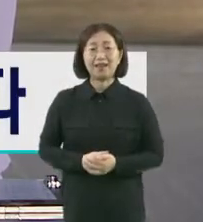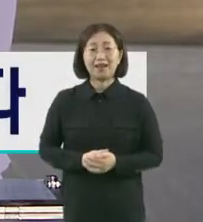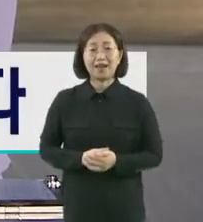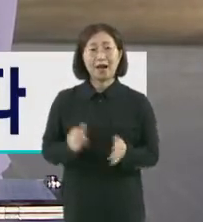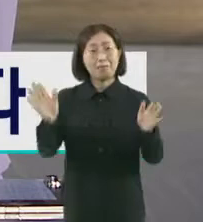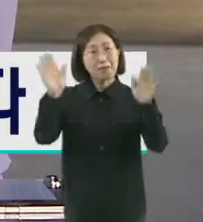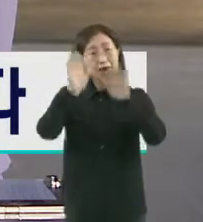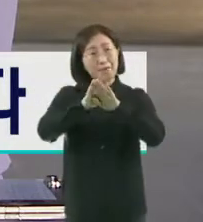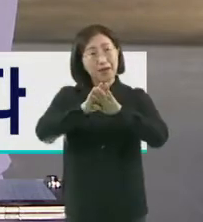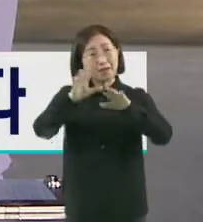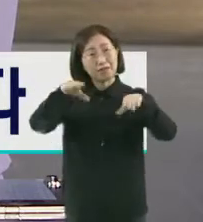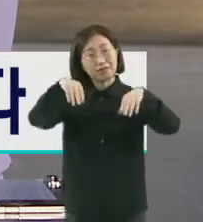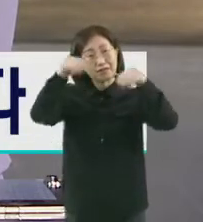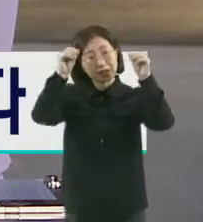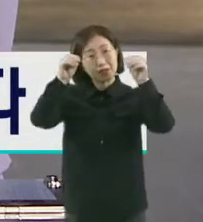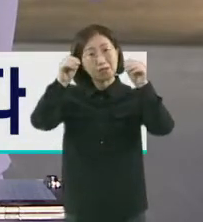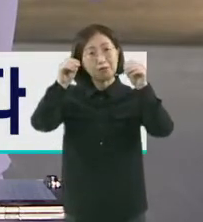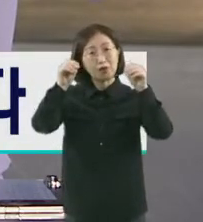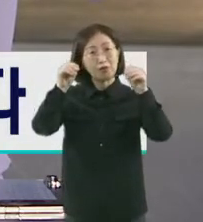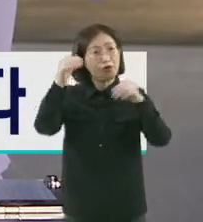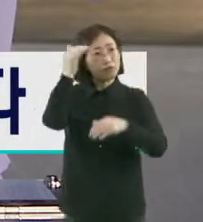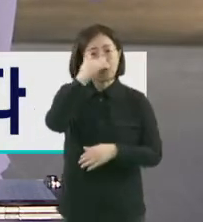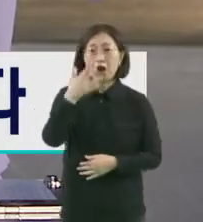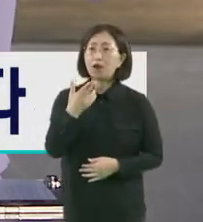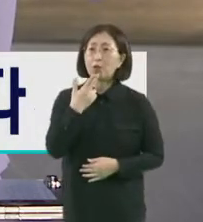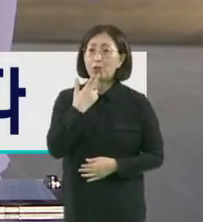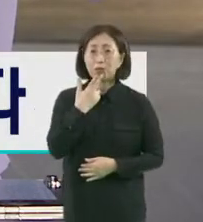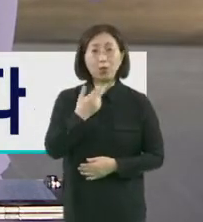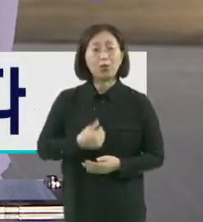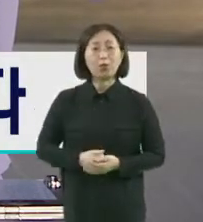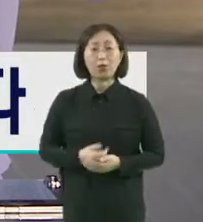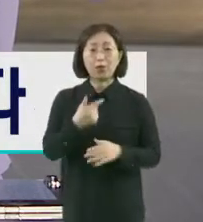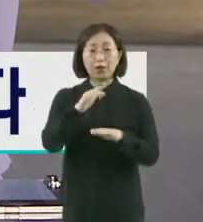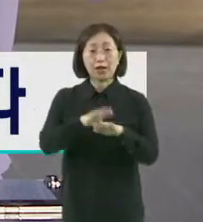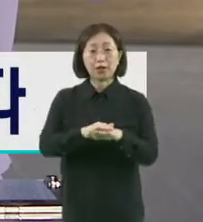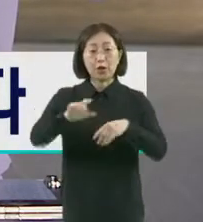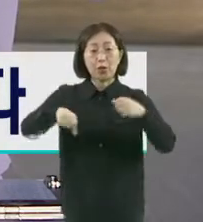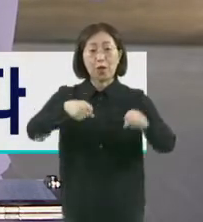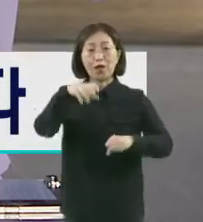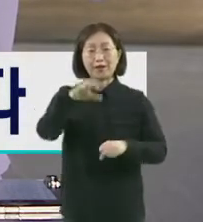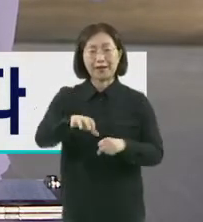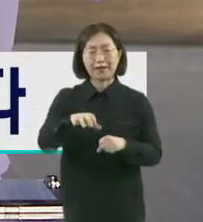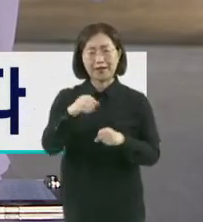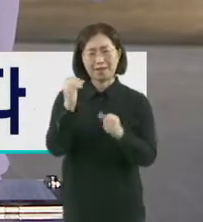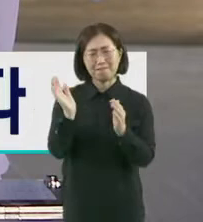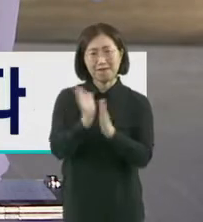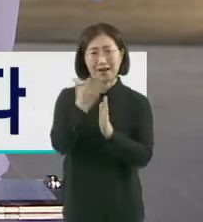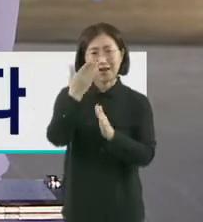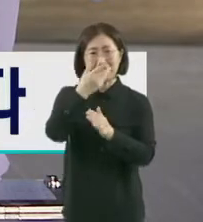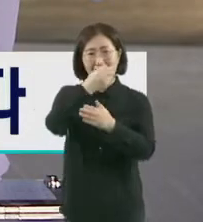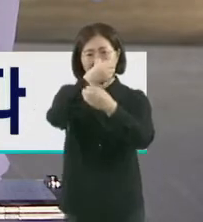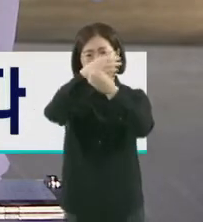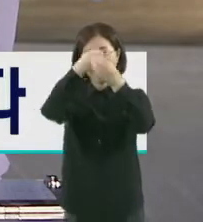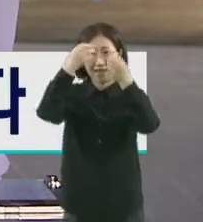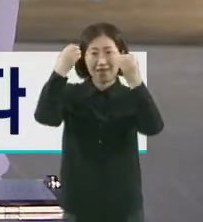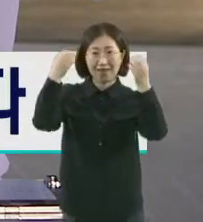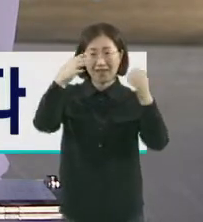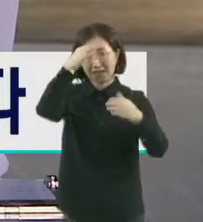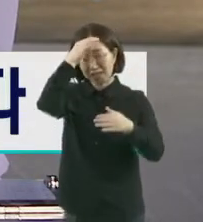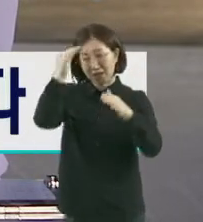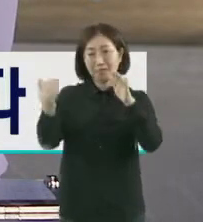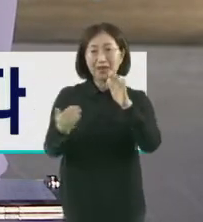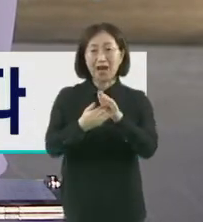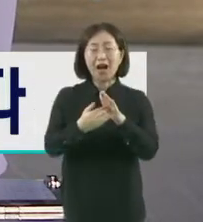밤에 불이 꺼지고 나면 더 볼거리가 없었는데요. 대전 5월드의 화려한 LED 조명과 첨단 기술을 활용한